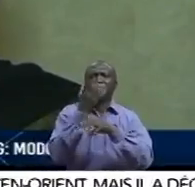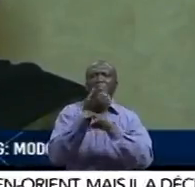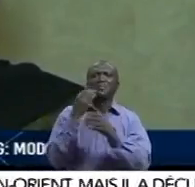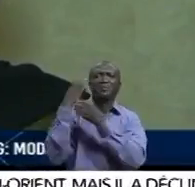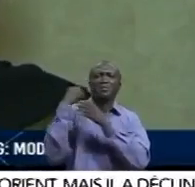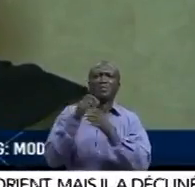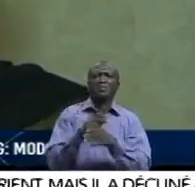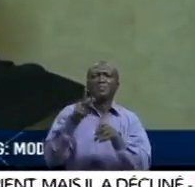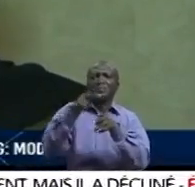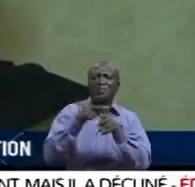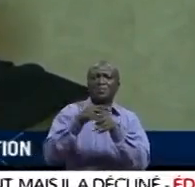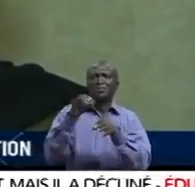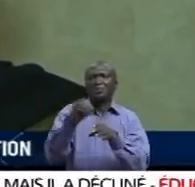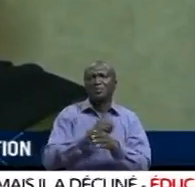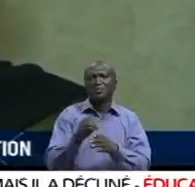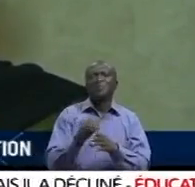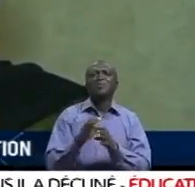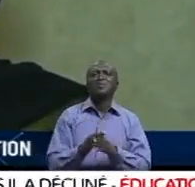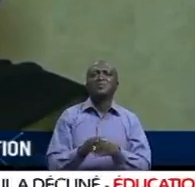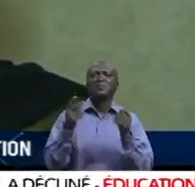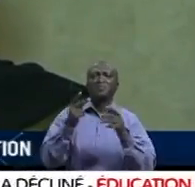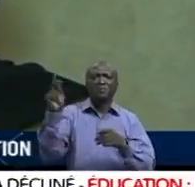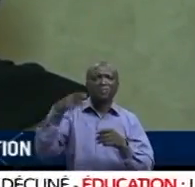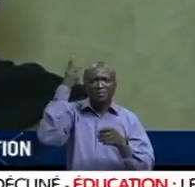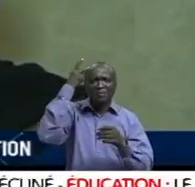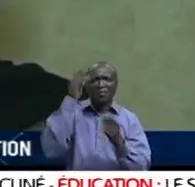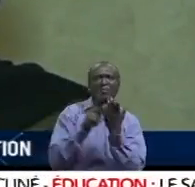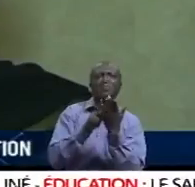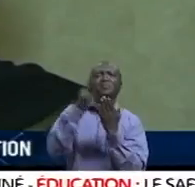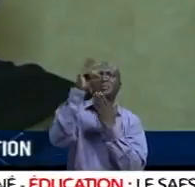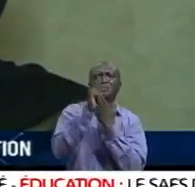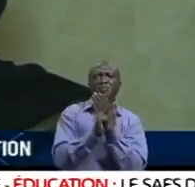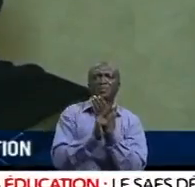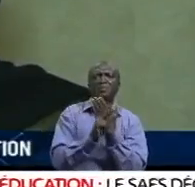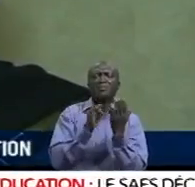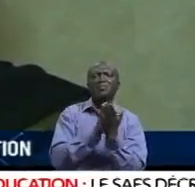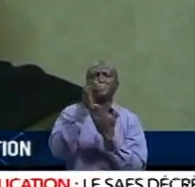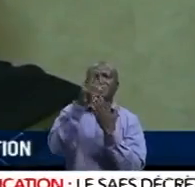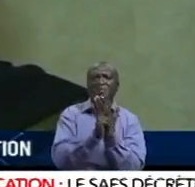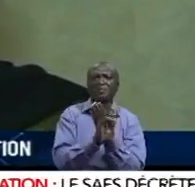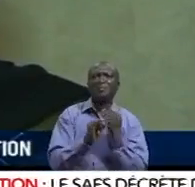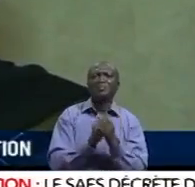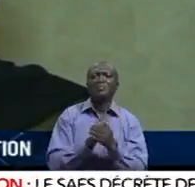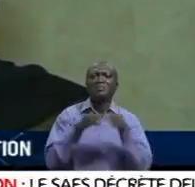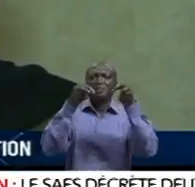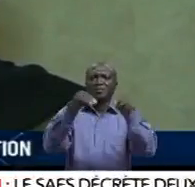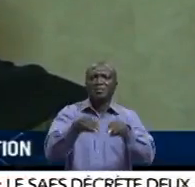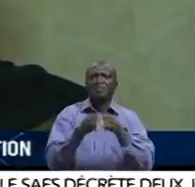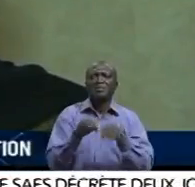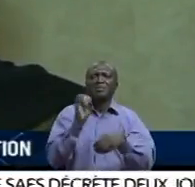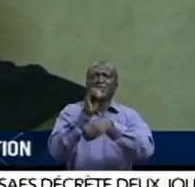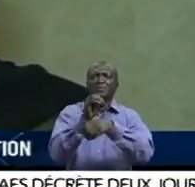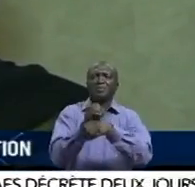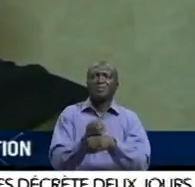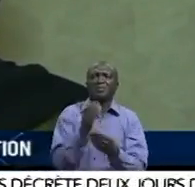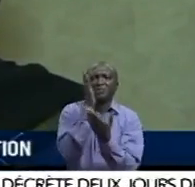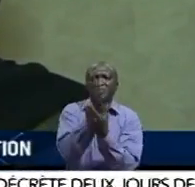femmes depuis l'élaboration des politiques des projets et programmes jusqu'au suivi de la mise en œuvre de ces documents de